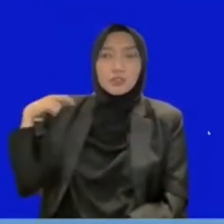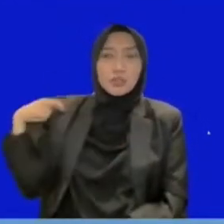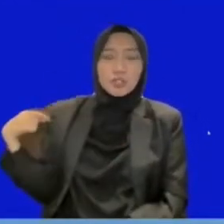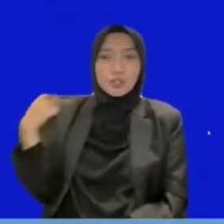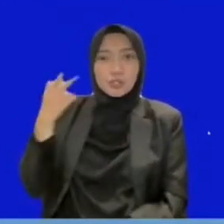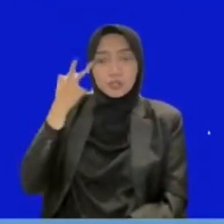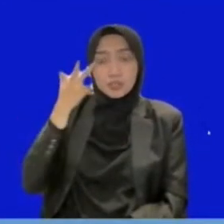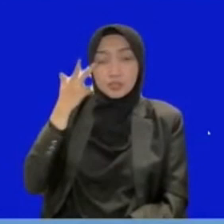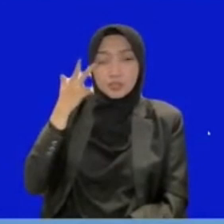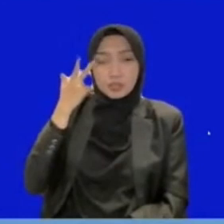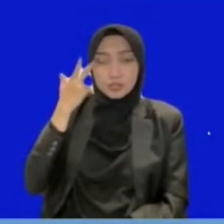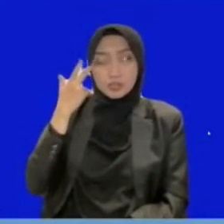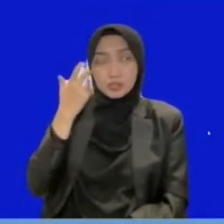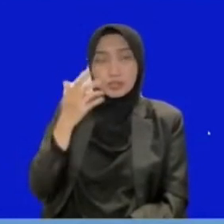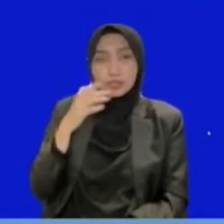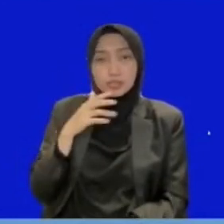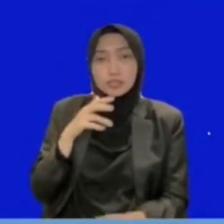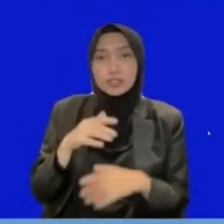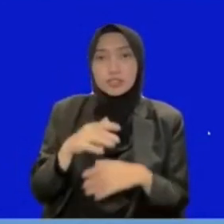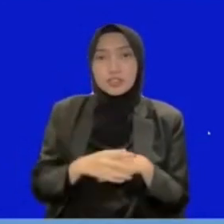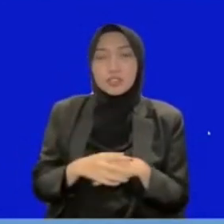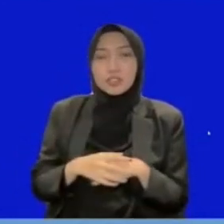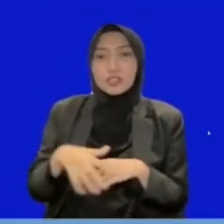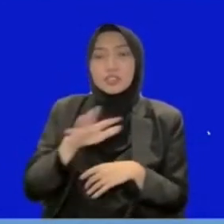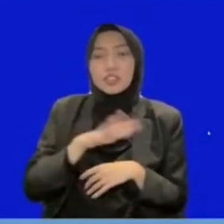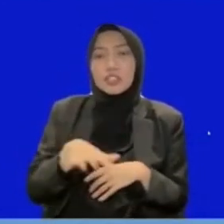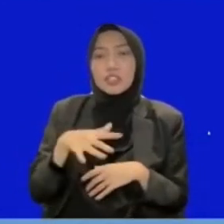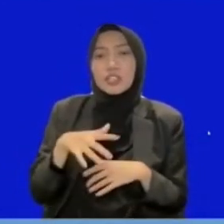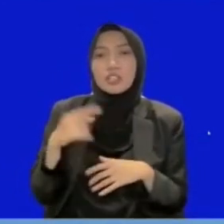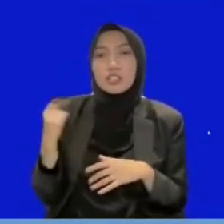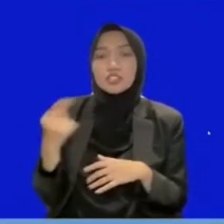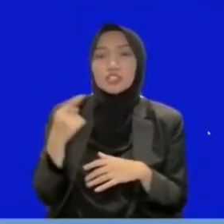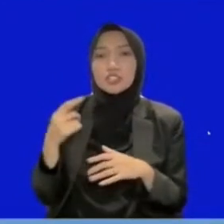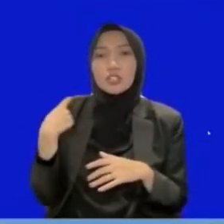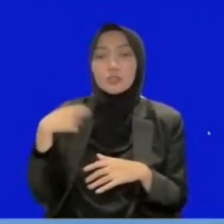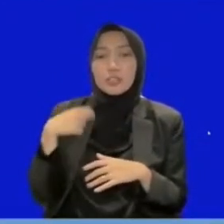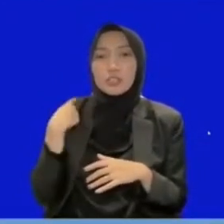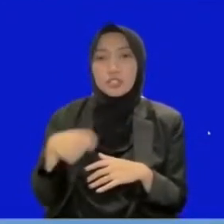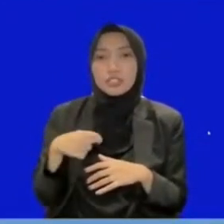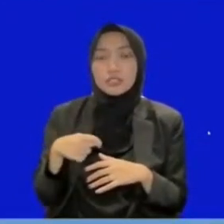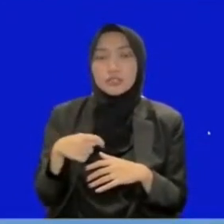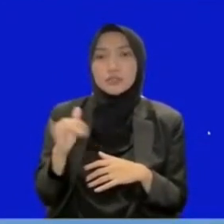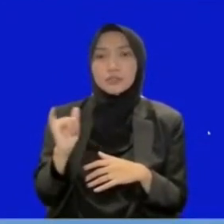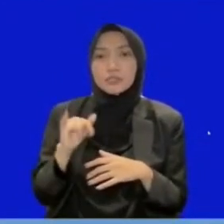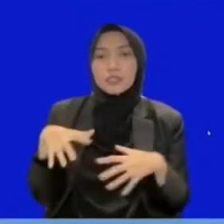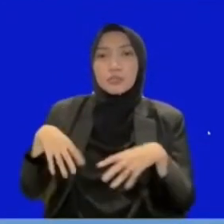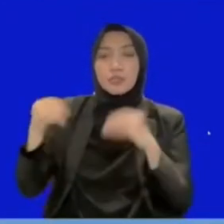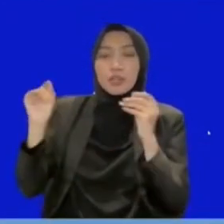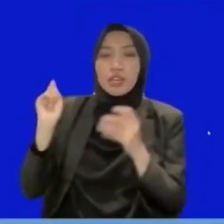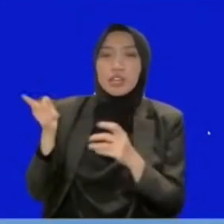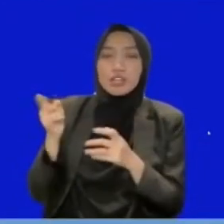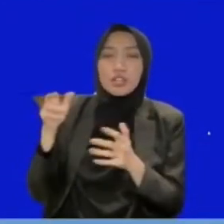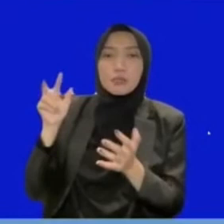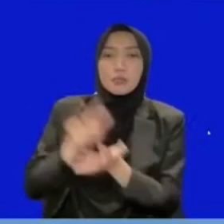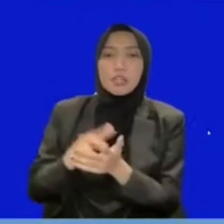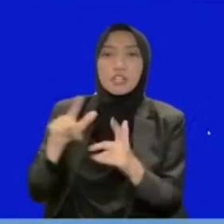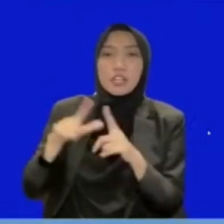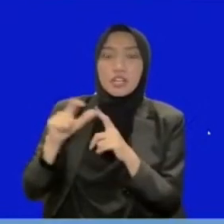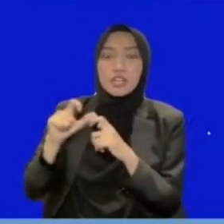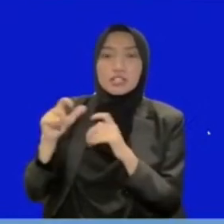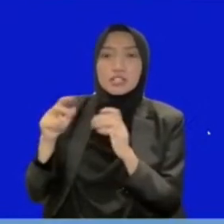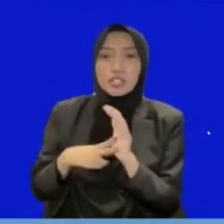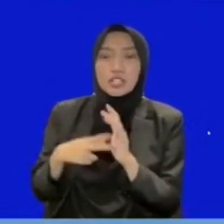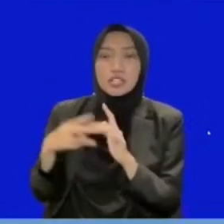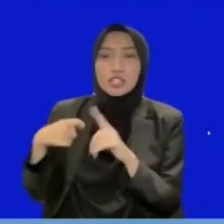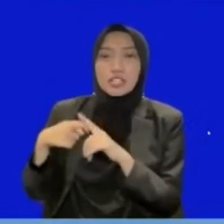ditetapkan sebagai KCBN atau Kawasan Cagar Budaya Nasional ya oleh Menteri. Kemudian juga seperti Prambanan ada penetapan KSN, KSPN gitu.